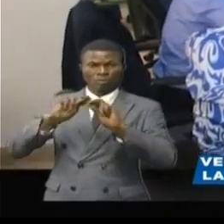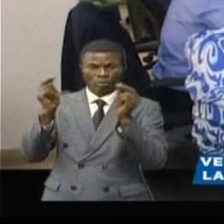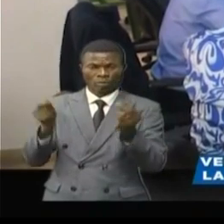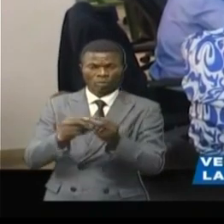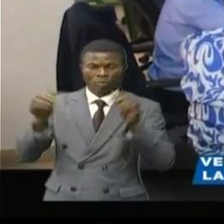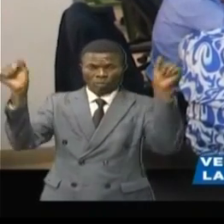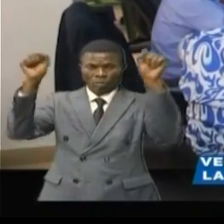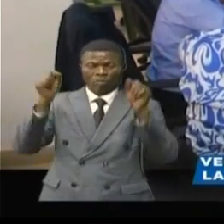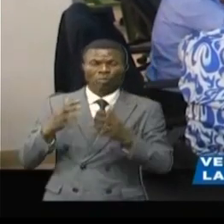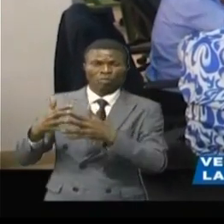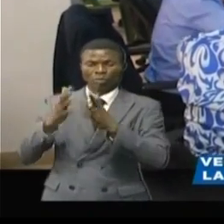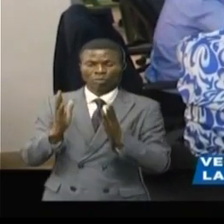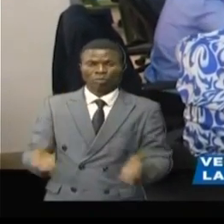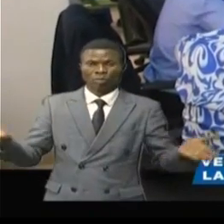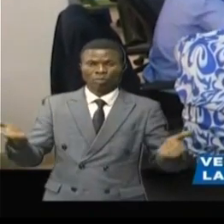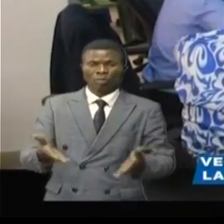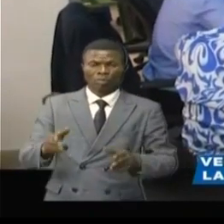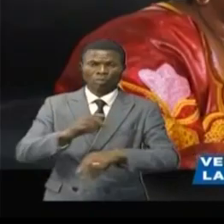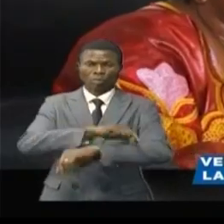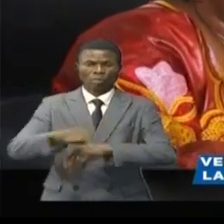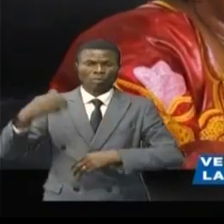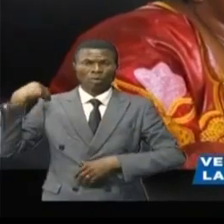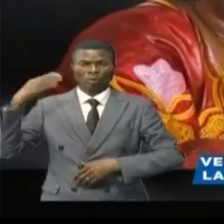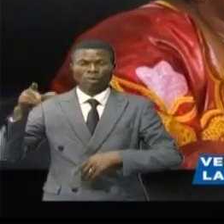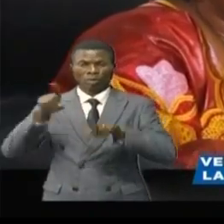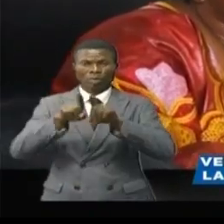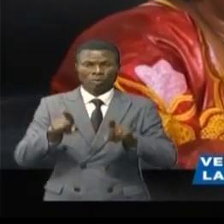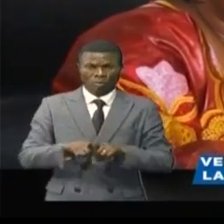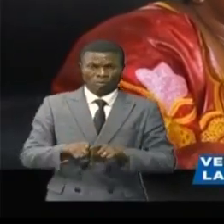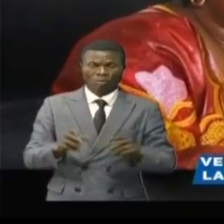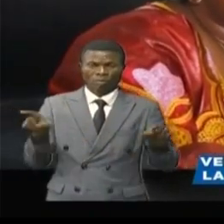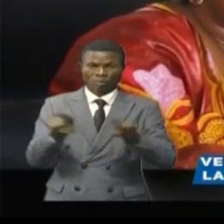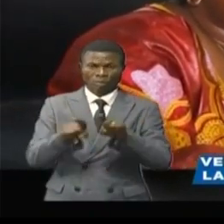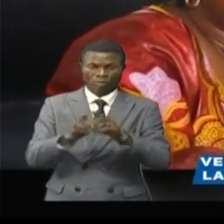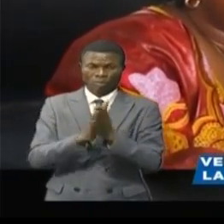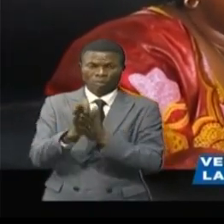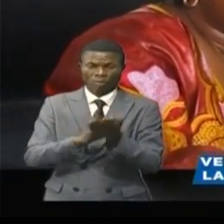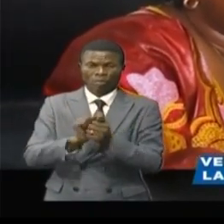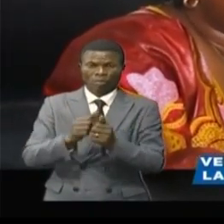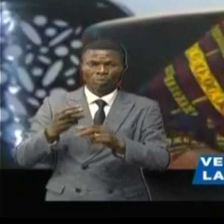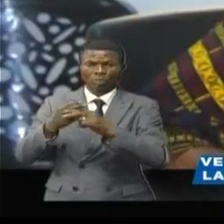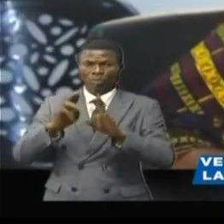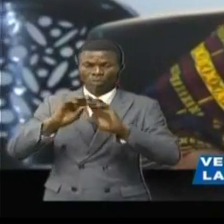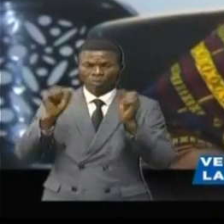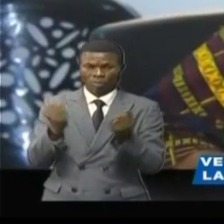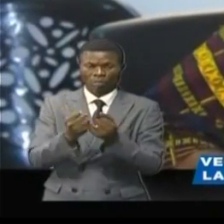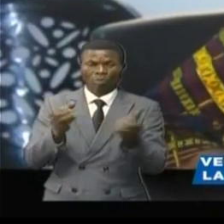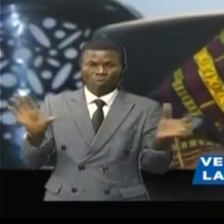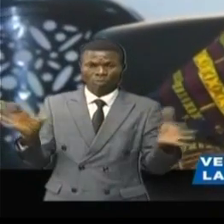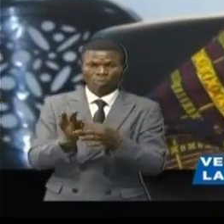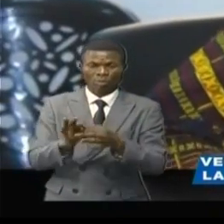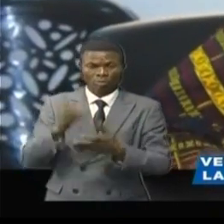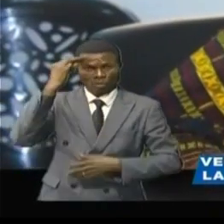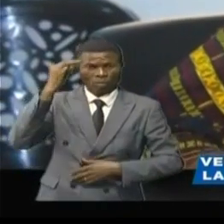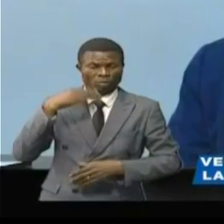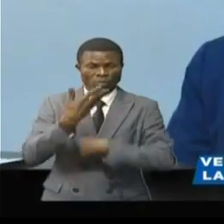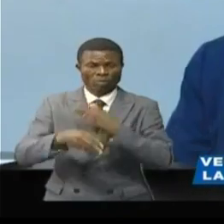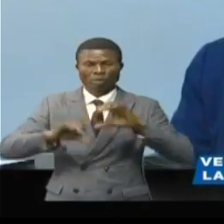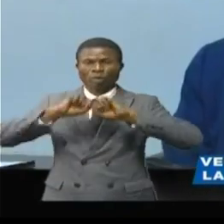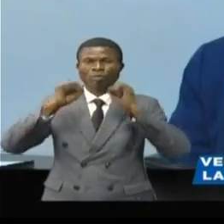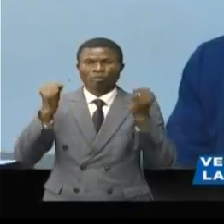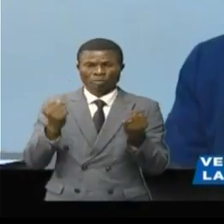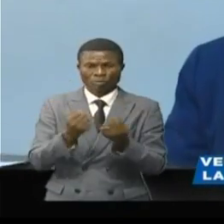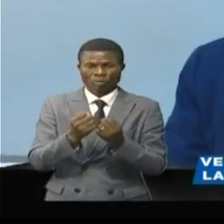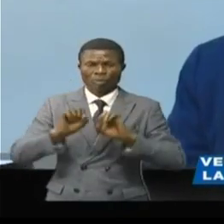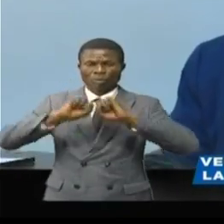système des Nations Unies, les établissements publics ayant à voir avec la sécurité sociale, s'inscrit dans cette dynamique. Le ministre des Affaires sociales,